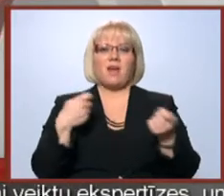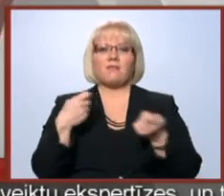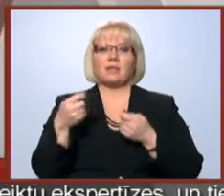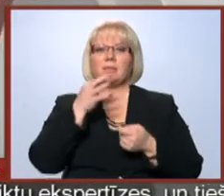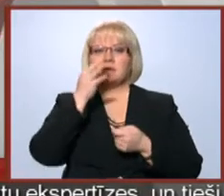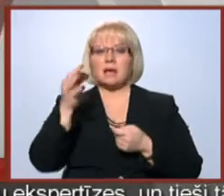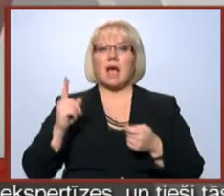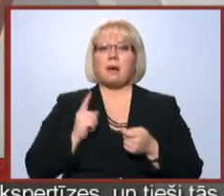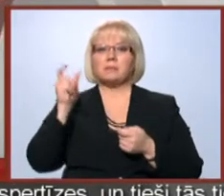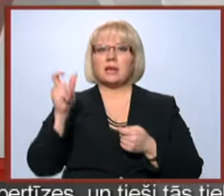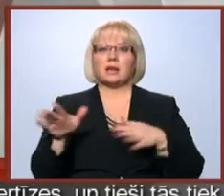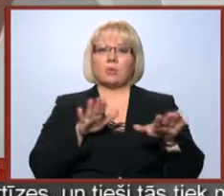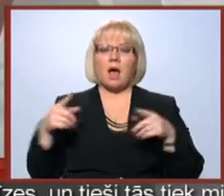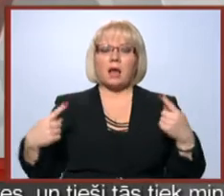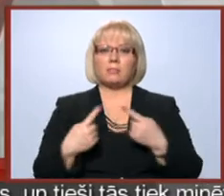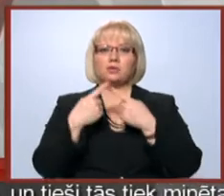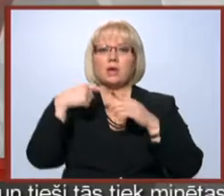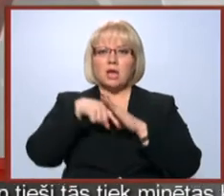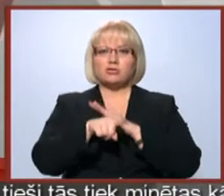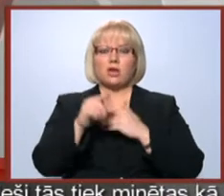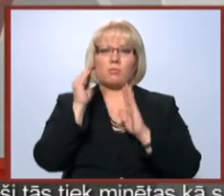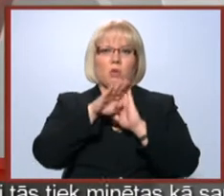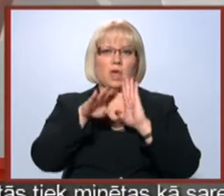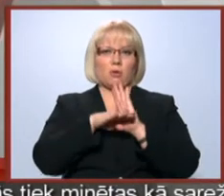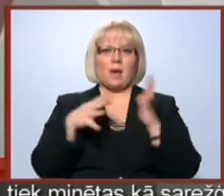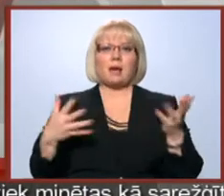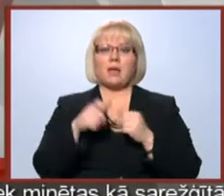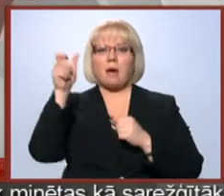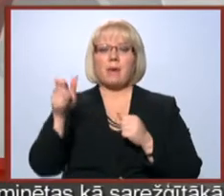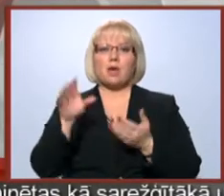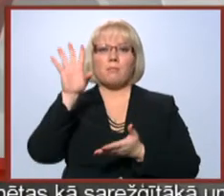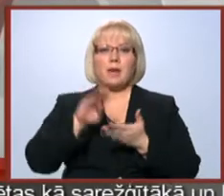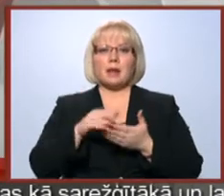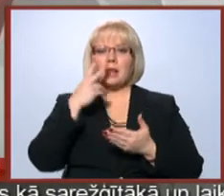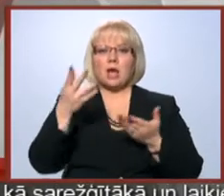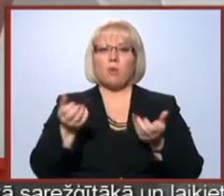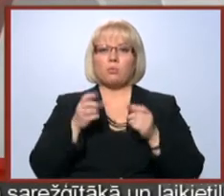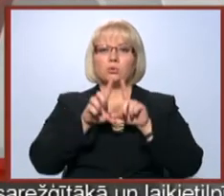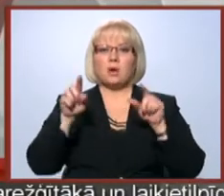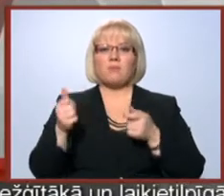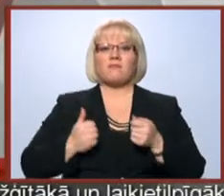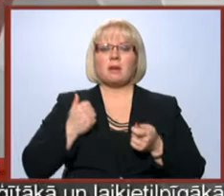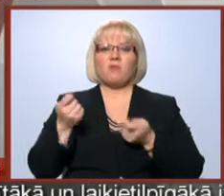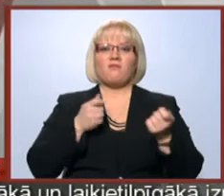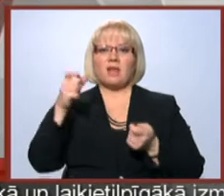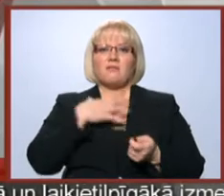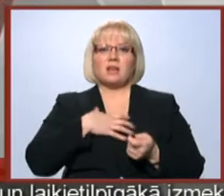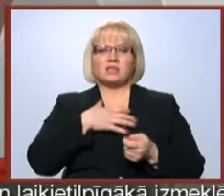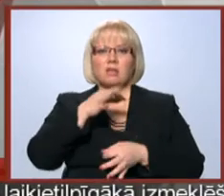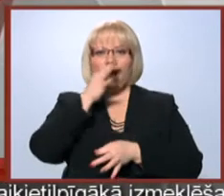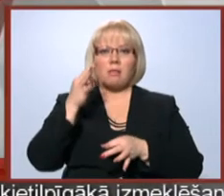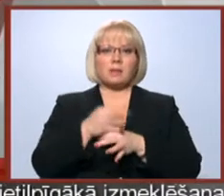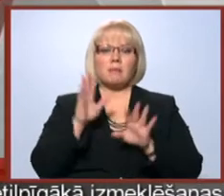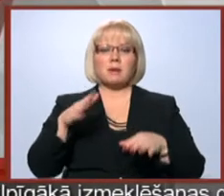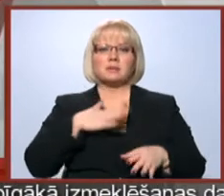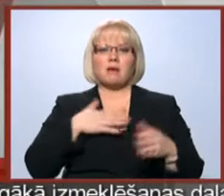uzsver apsargs rīkojies atbilstoši iekšējiem noteikumiem. Glābēja pieredze liecina, uzņēmumu un firmu vadītājiem vajadzētu būt